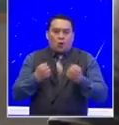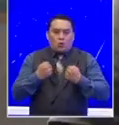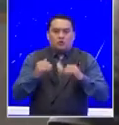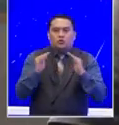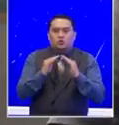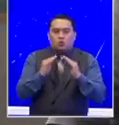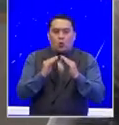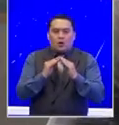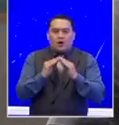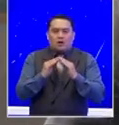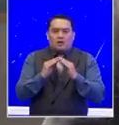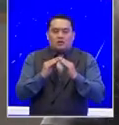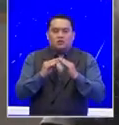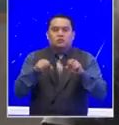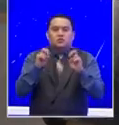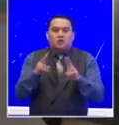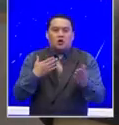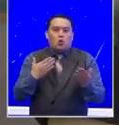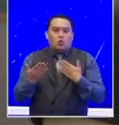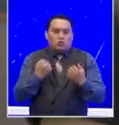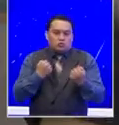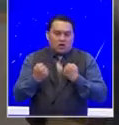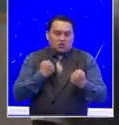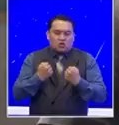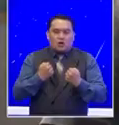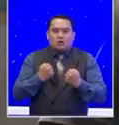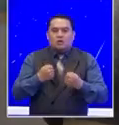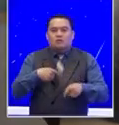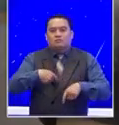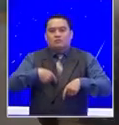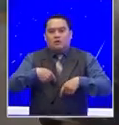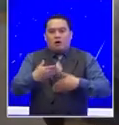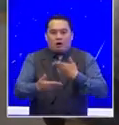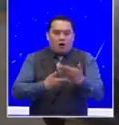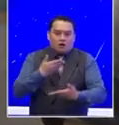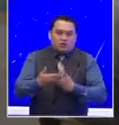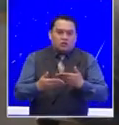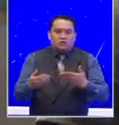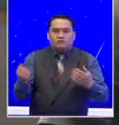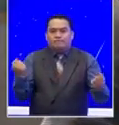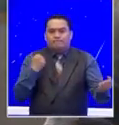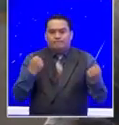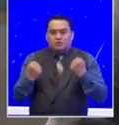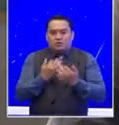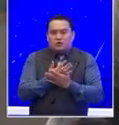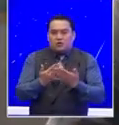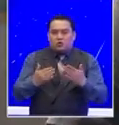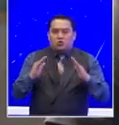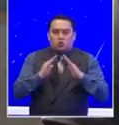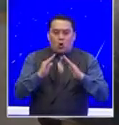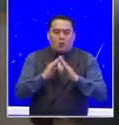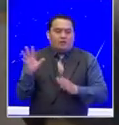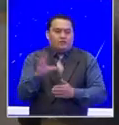на мобильность, специальные упражнения для ходьбы делаем, резина, качаемся. Вот все, что можно дома делать, мы